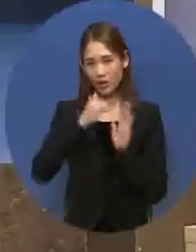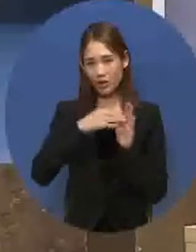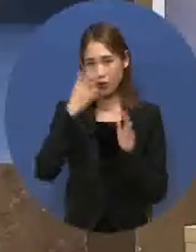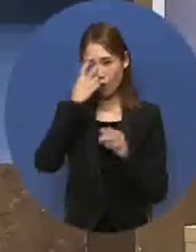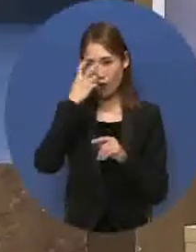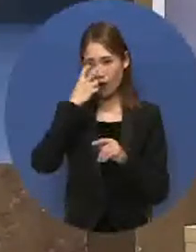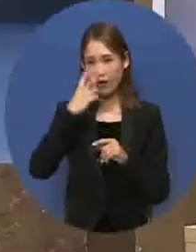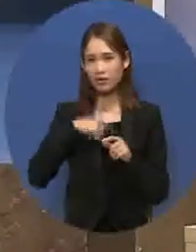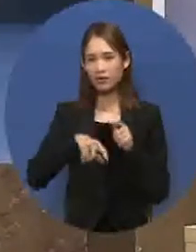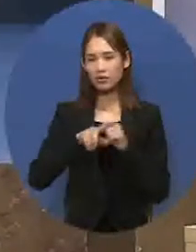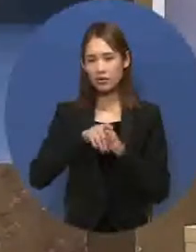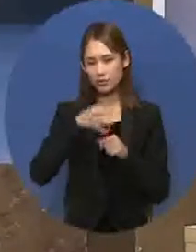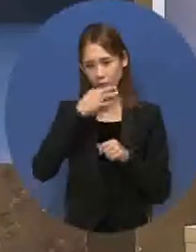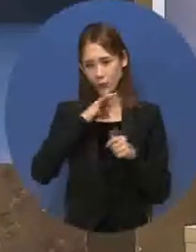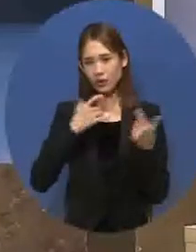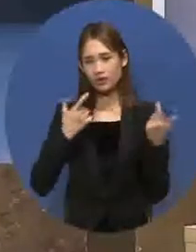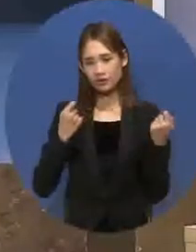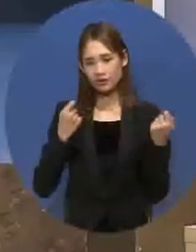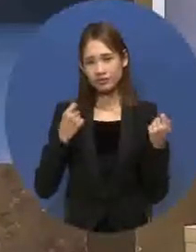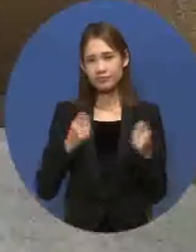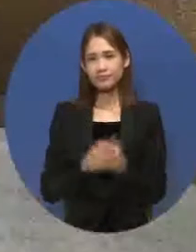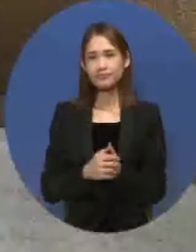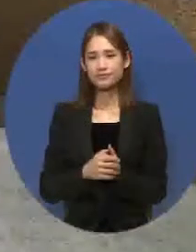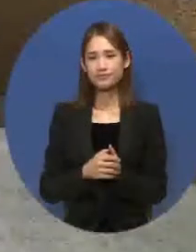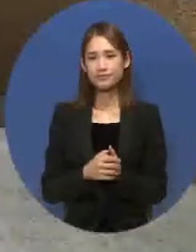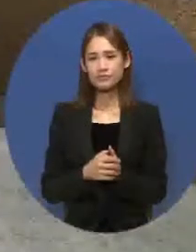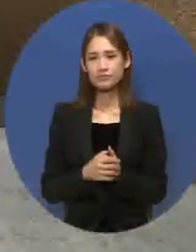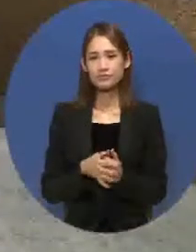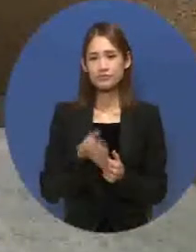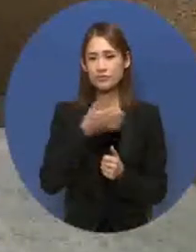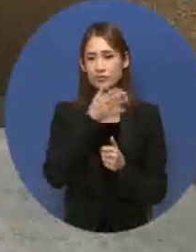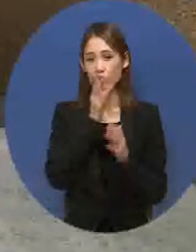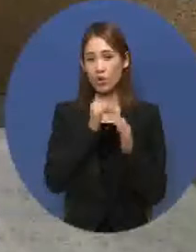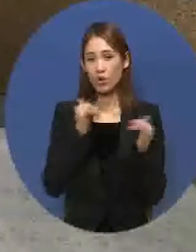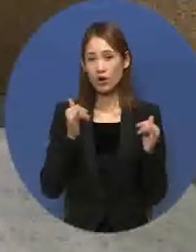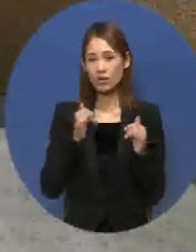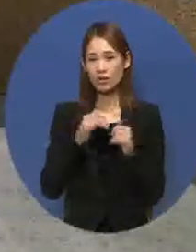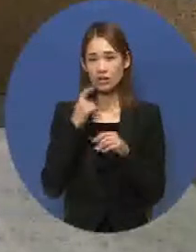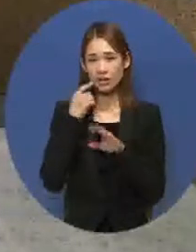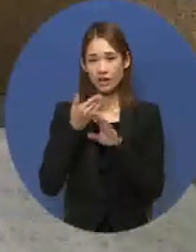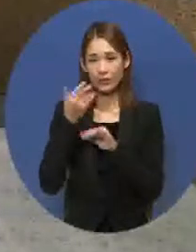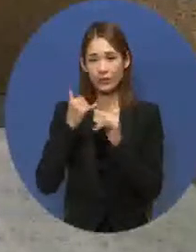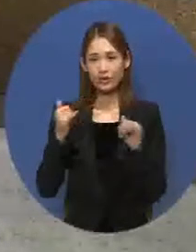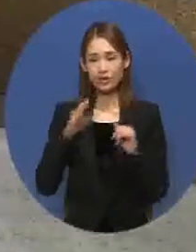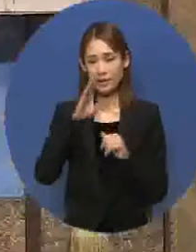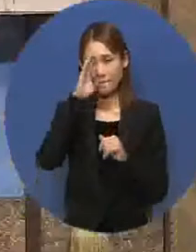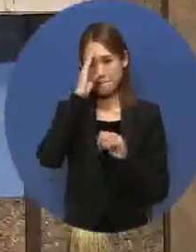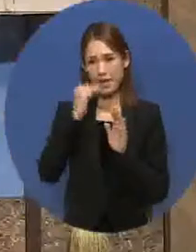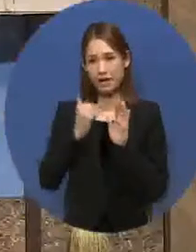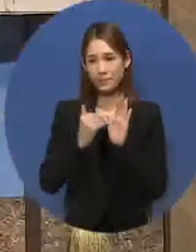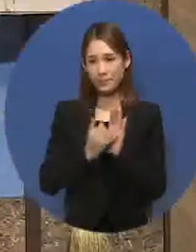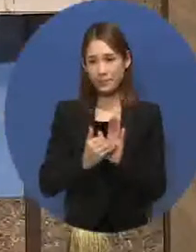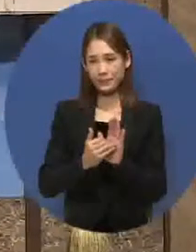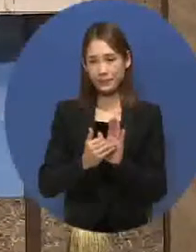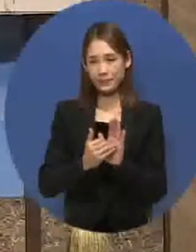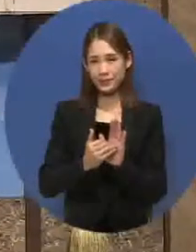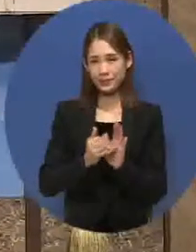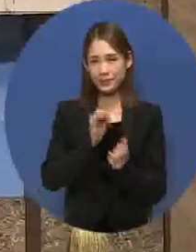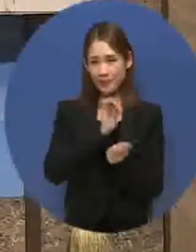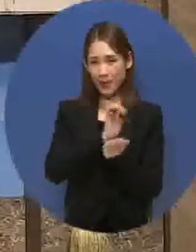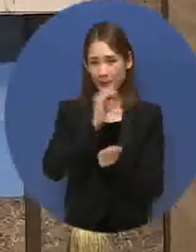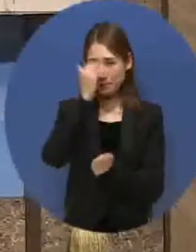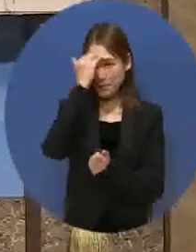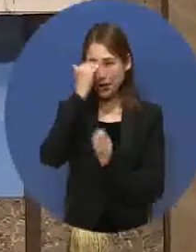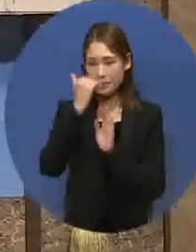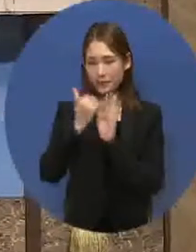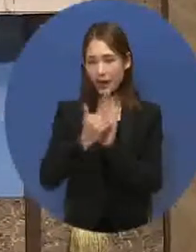게 더 효과적이지 않을까 하는 그런 생각도 그렇죠. 드네요. 그렇죠. 노인의 간부들은 그런 안전수칙에 대한 인식이